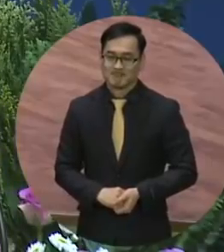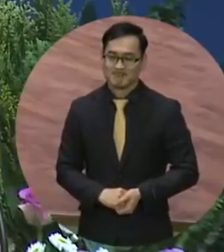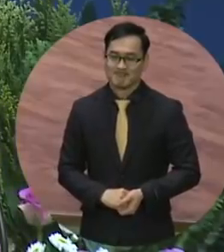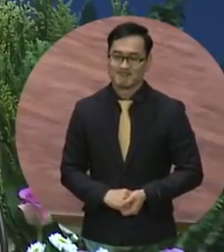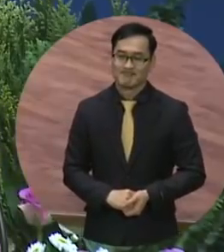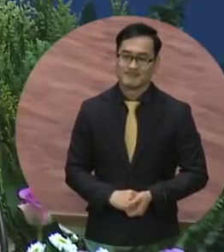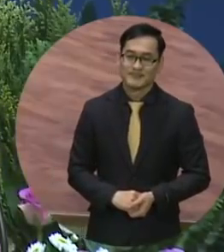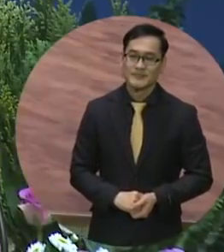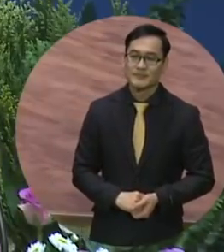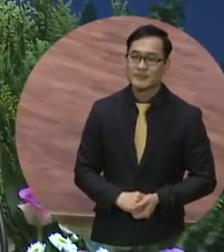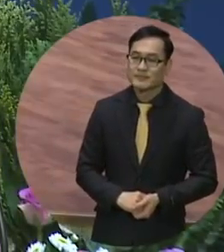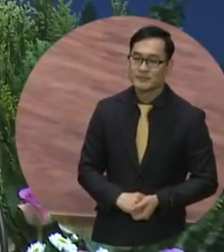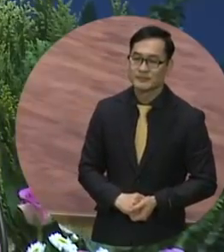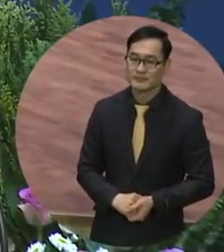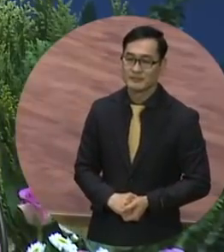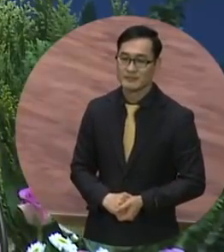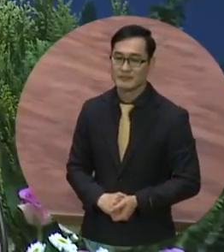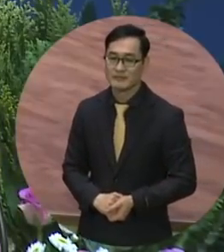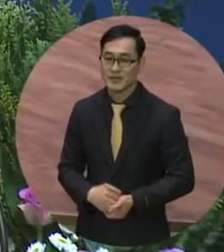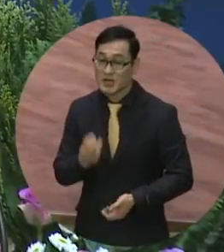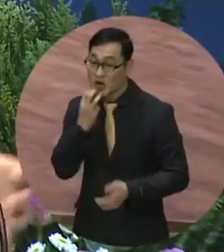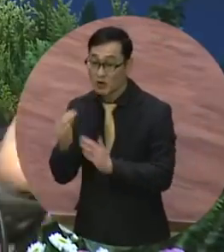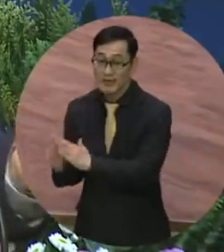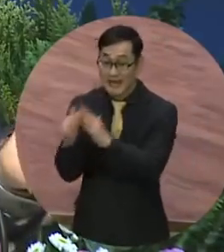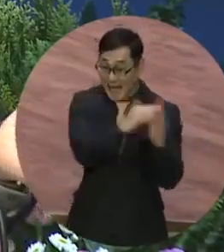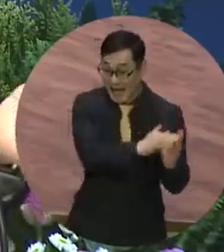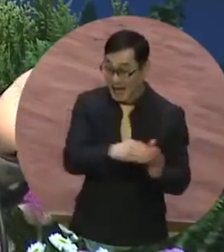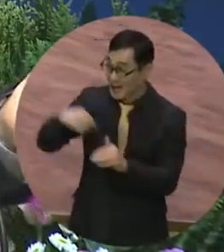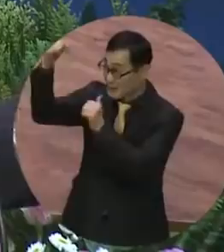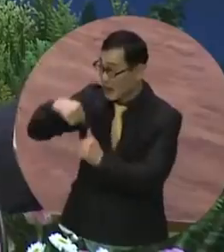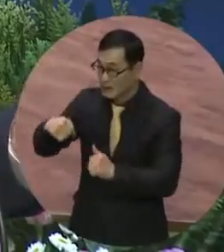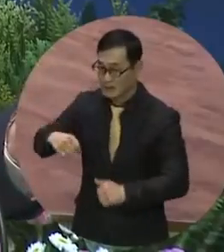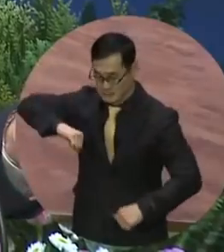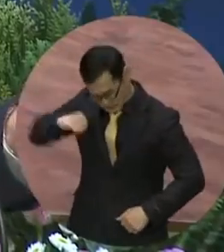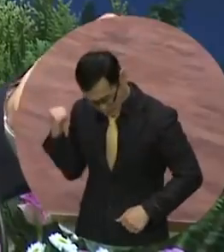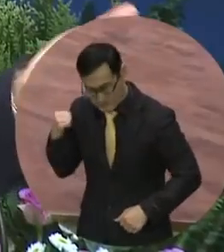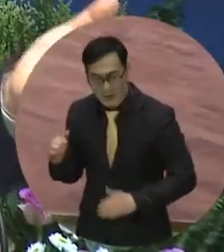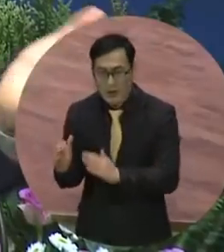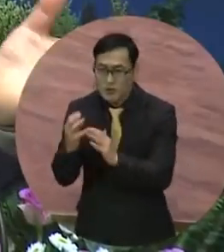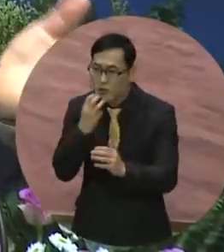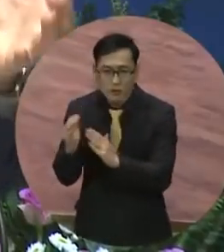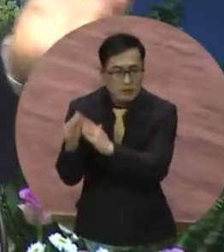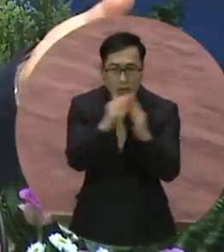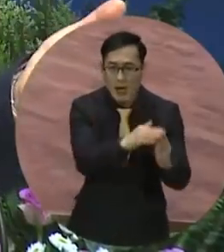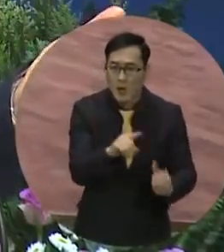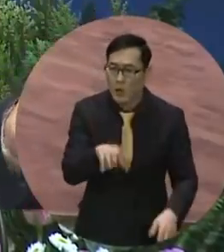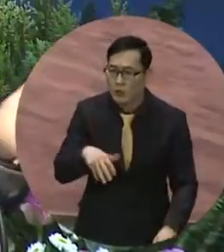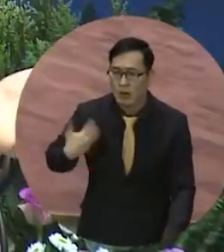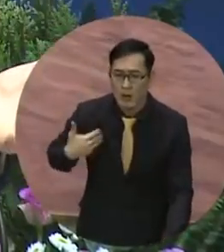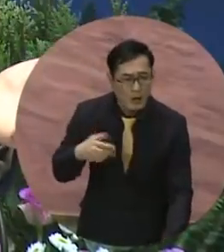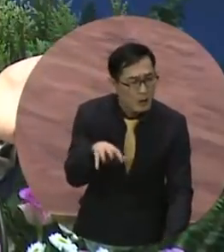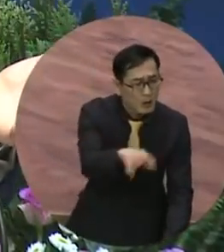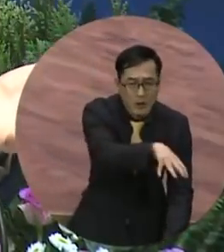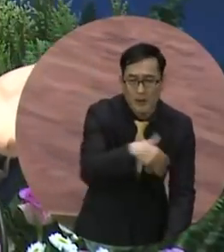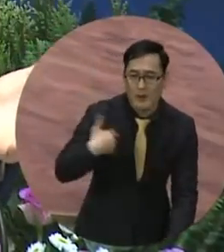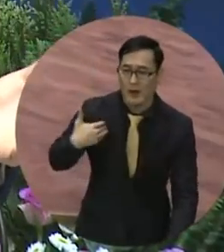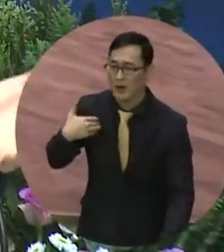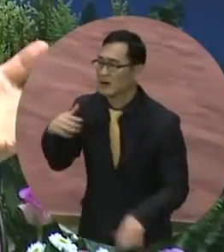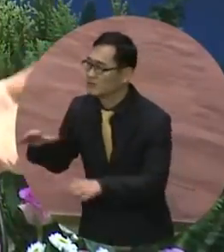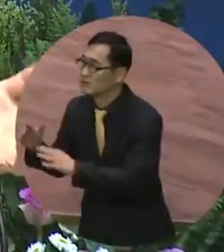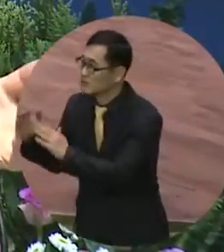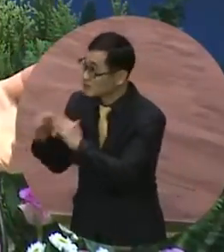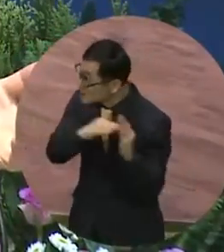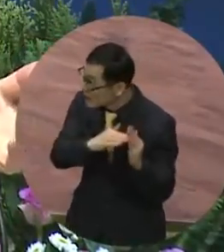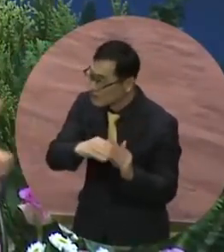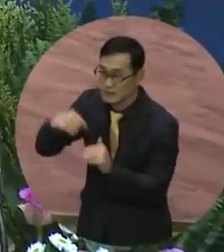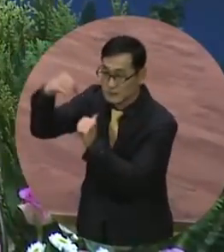저는 그래 살았어. 근데 이 바보 덩신 같은데 아무 계획도 없고 아무 생각도 없고 아무 내일 뭘 나는요 지금까지